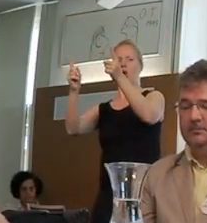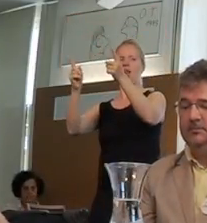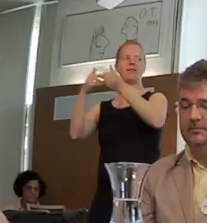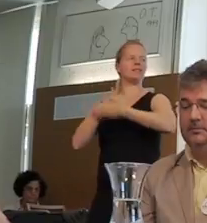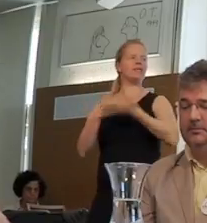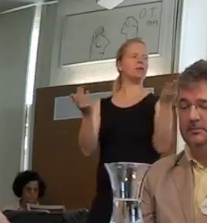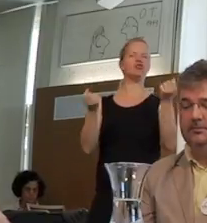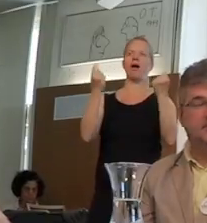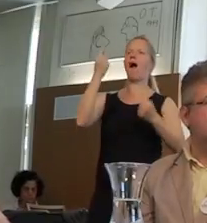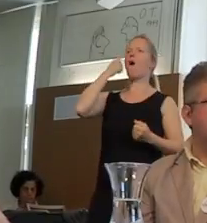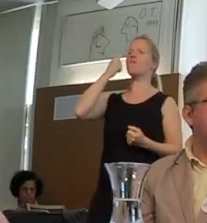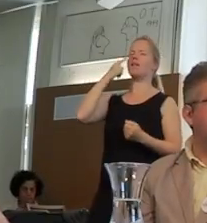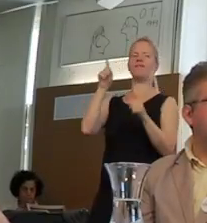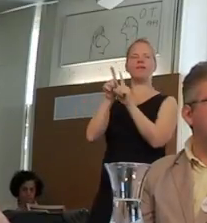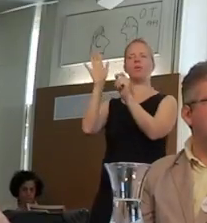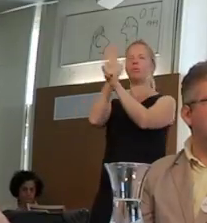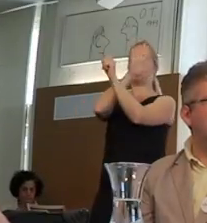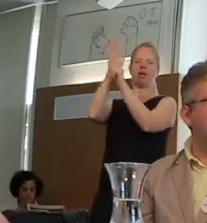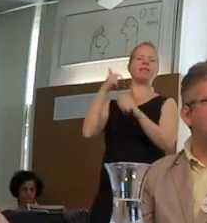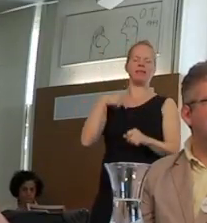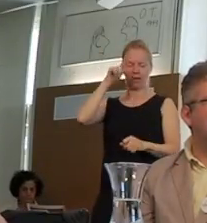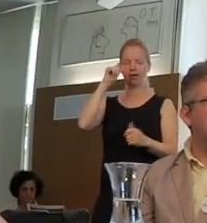niemand, das finde ich super.